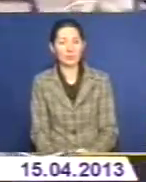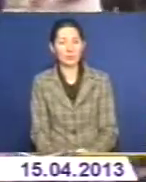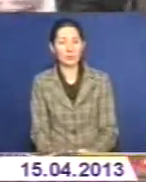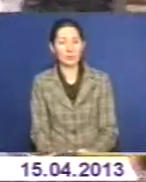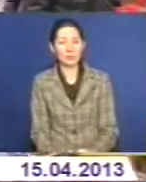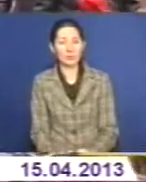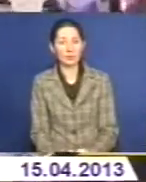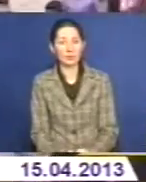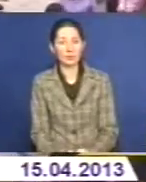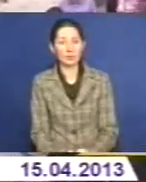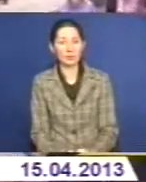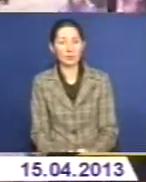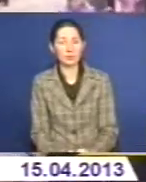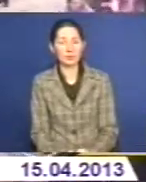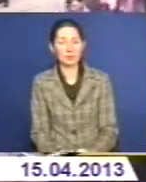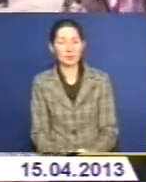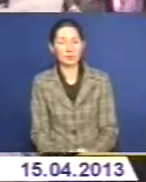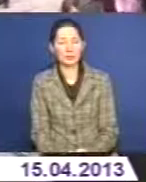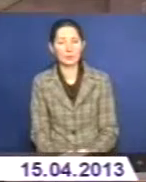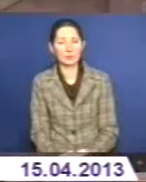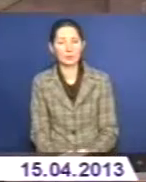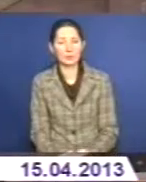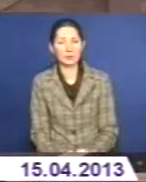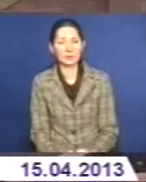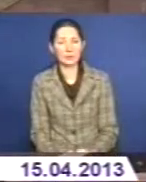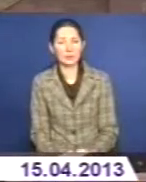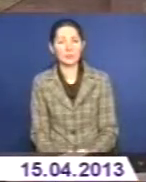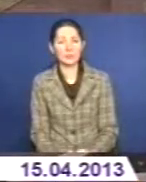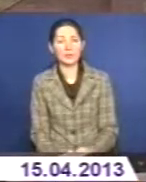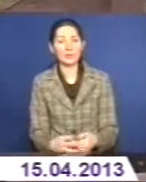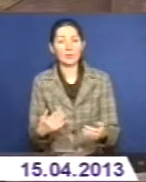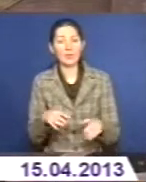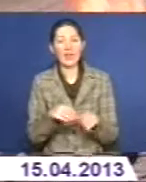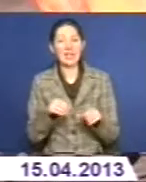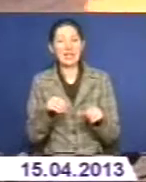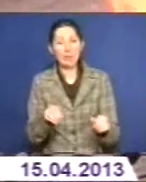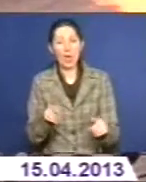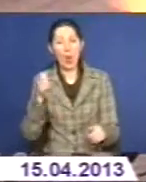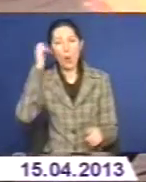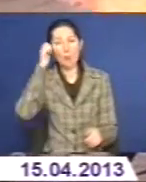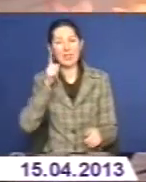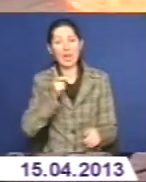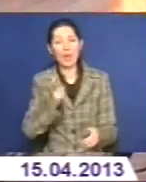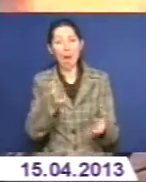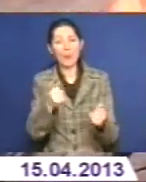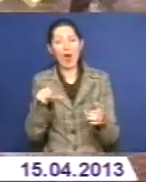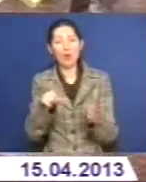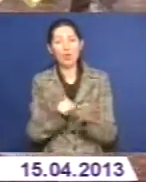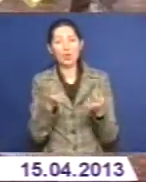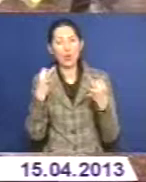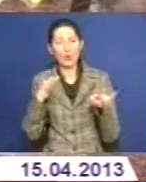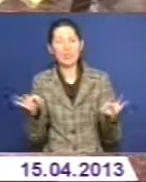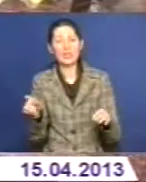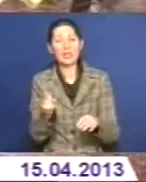обидві сторони понесли небачені втрати. Час залікував рани, залишені на землі. Але у пам'яті тих, хто брав участь у визволенні Тернопільщини